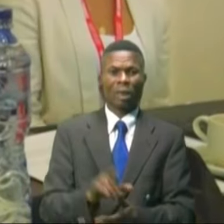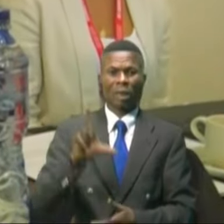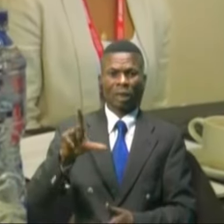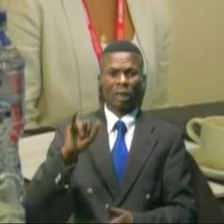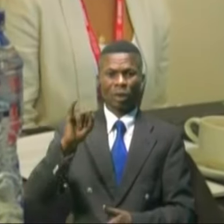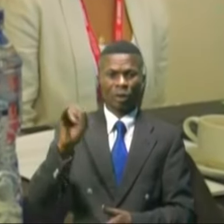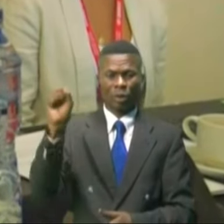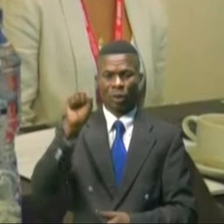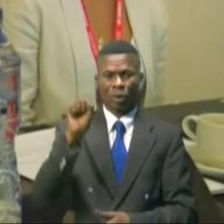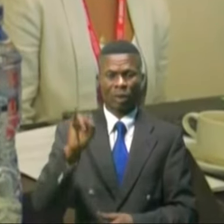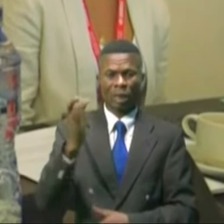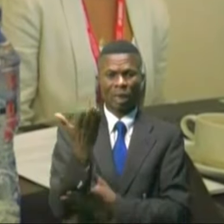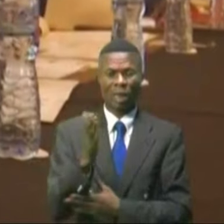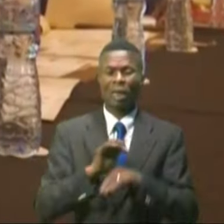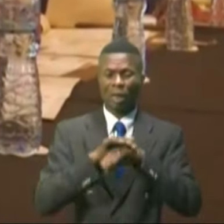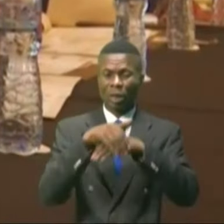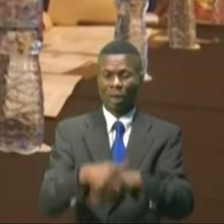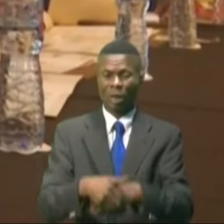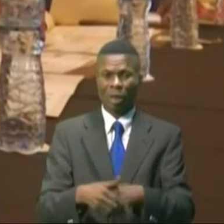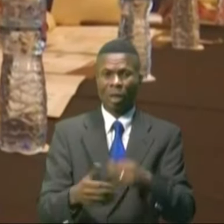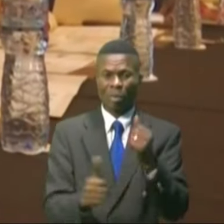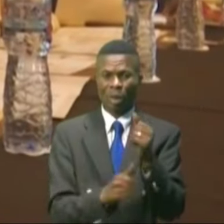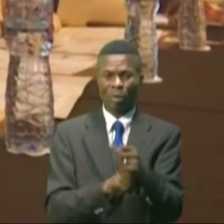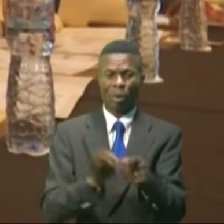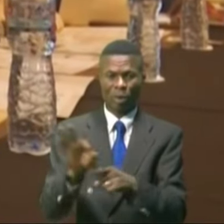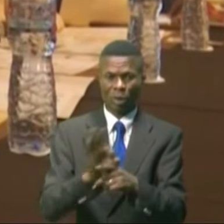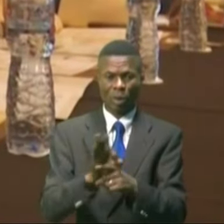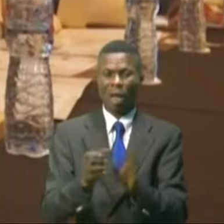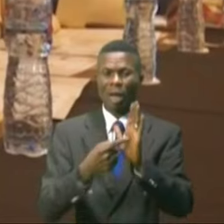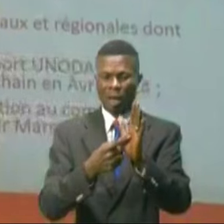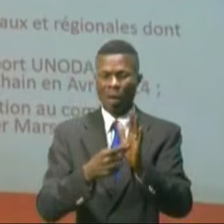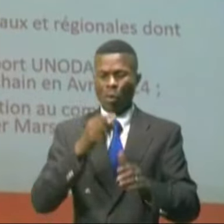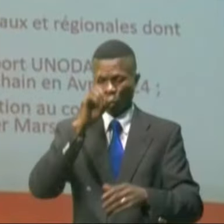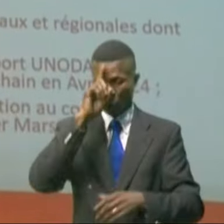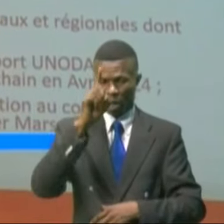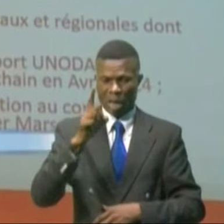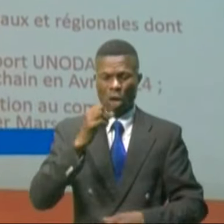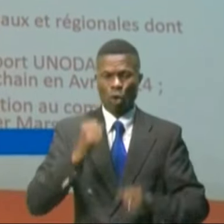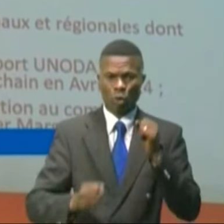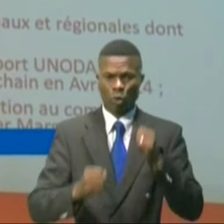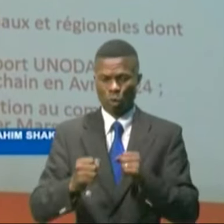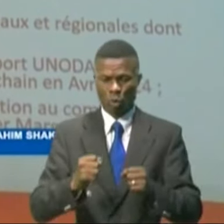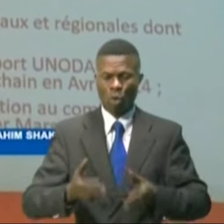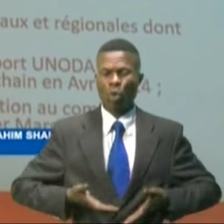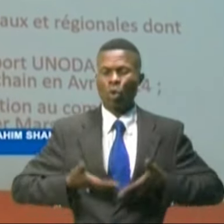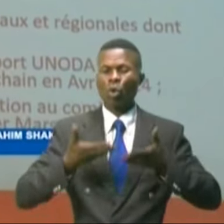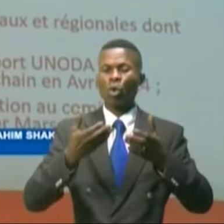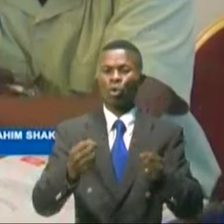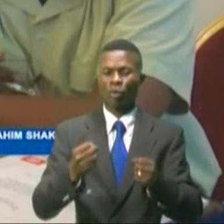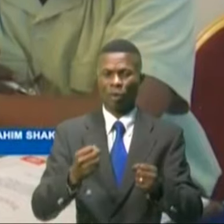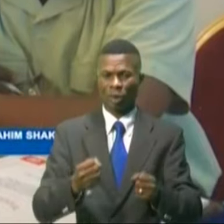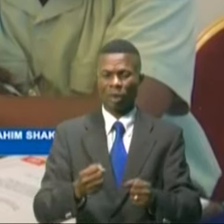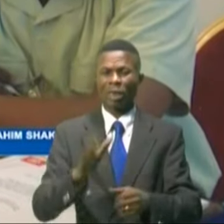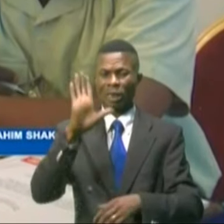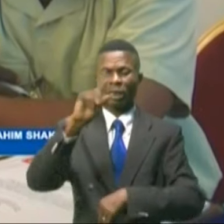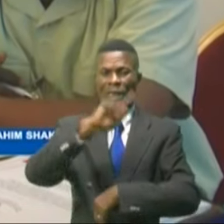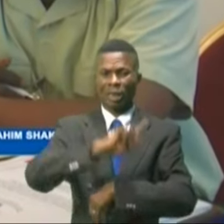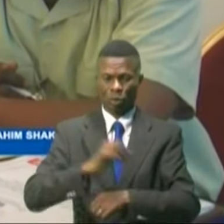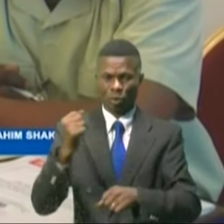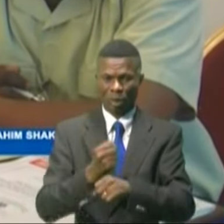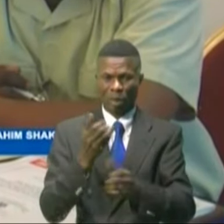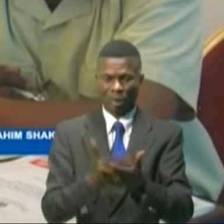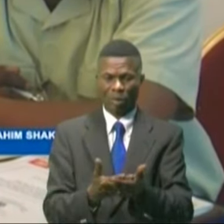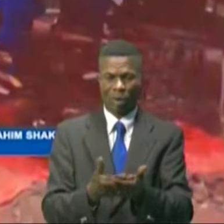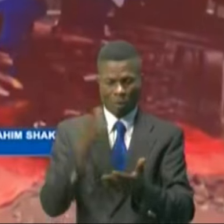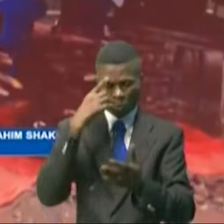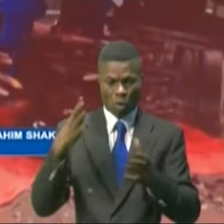demandé aux participants de cet atelier de faire preuve de bravoure et d'assiduité pendant ces échanges afin